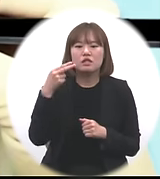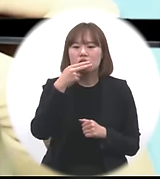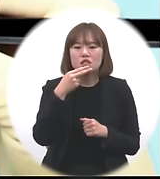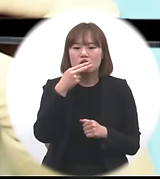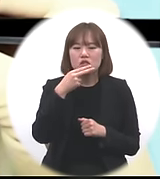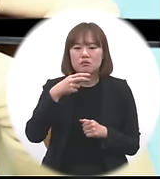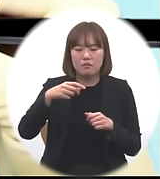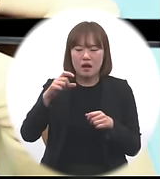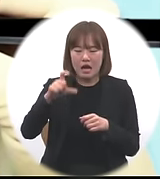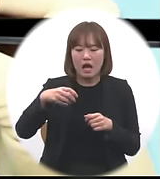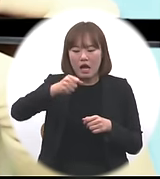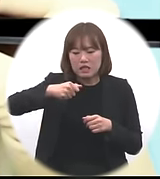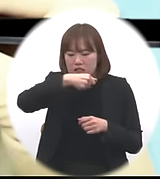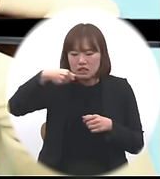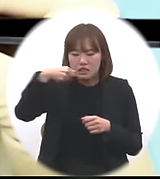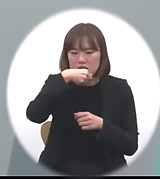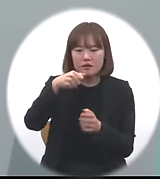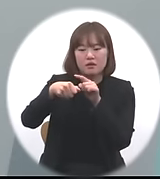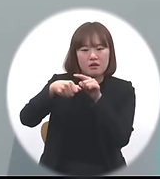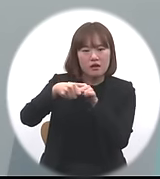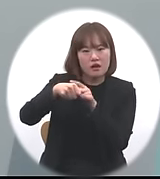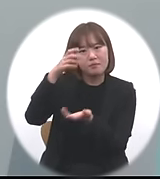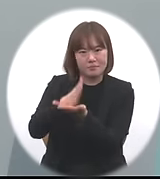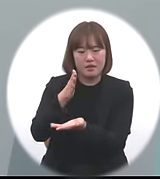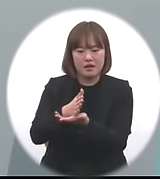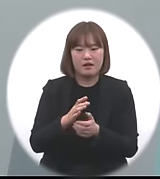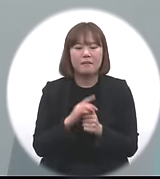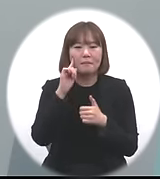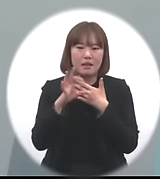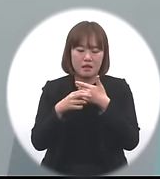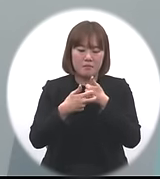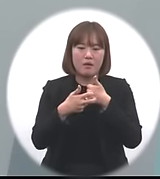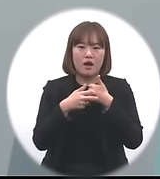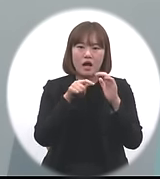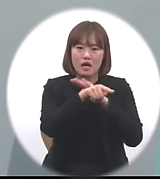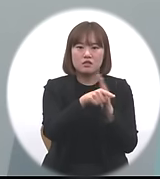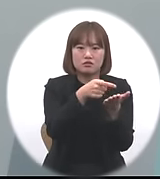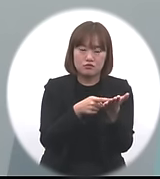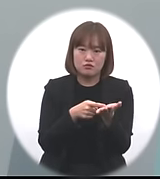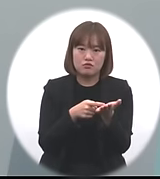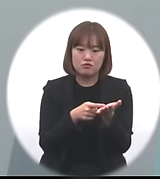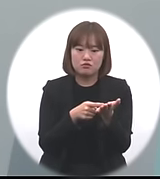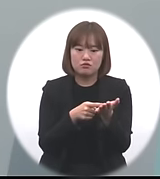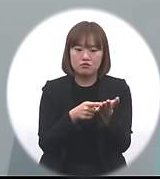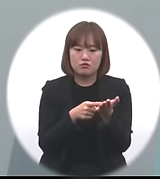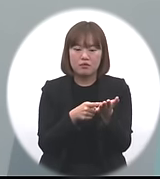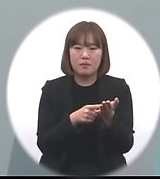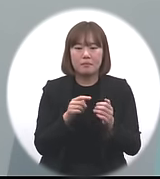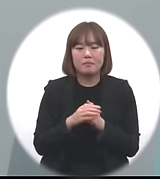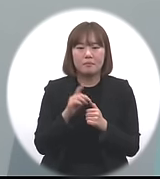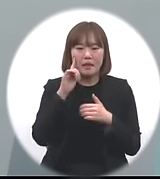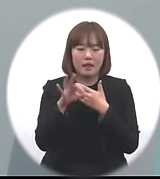하나는 칫솔을 절대로 움켜잡지 않는다는 겁니다. 만약에 병원에 갔는데 의사가